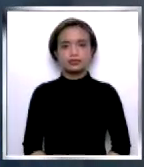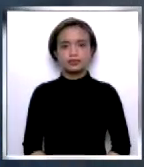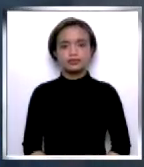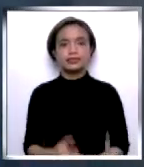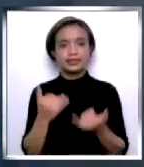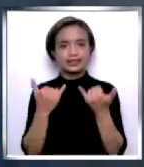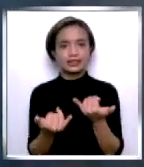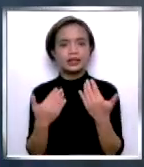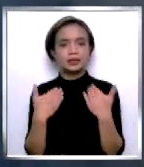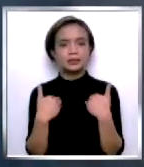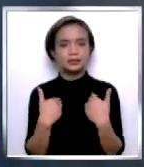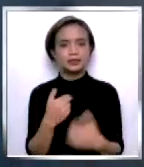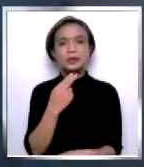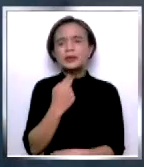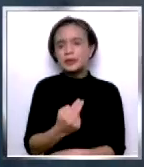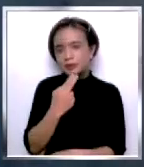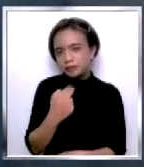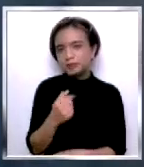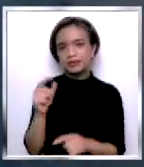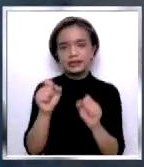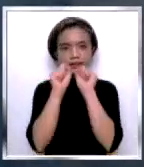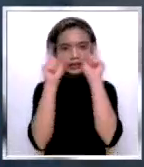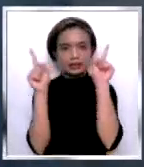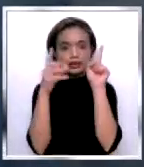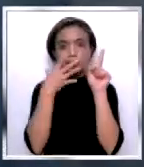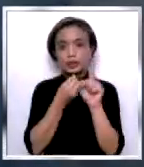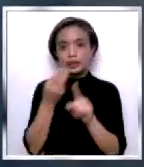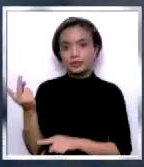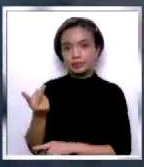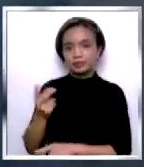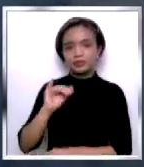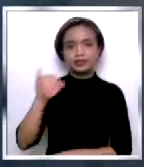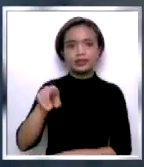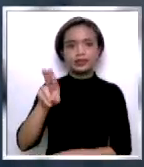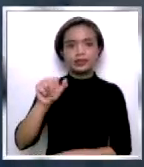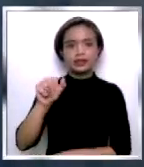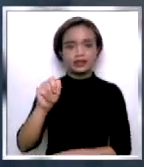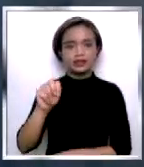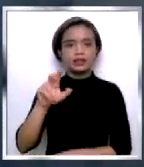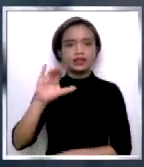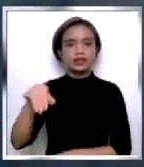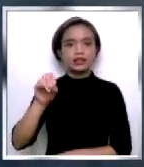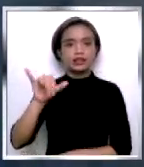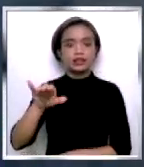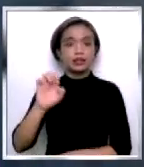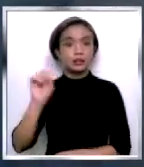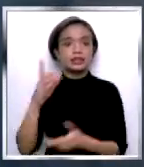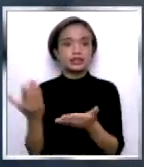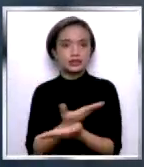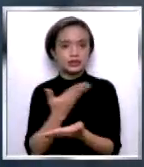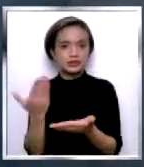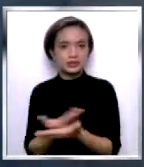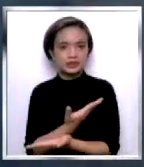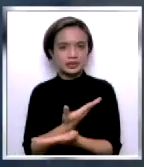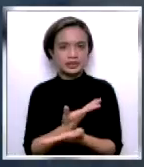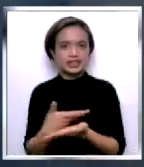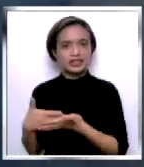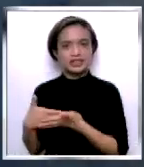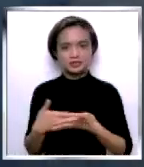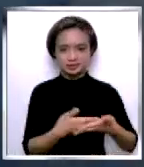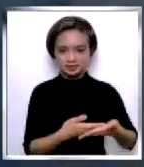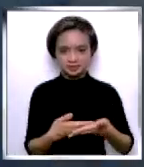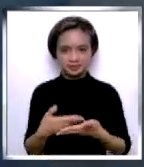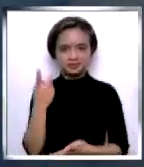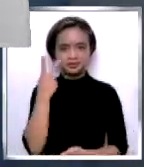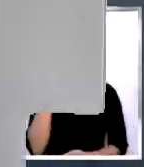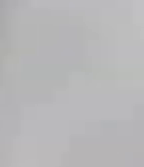na paandar ng mag-asawang Juancho Trevino at Joy Spring ang pagpapakilala sa bago raw nilang Bundle of Joy. Yan ang chika